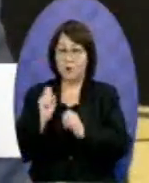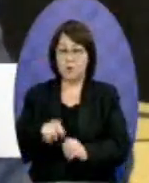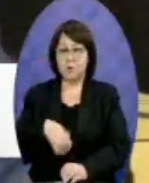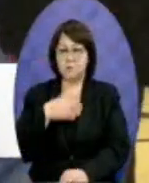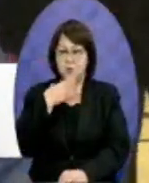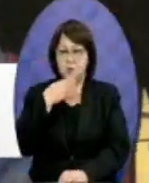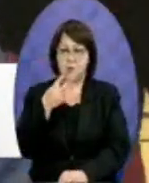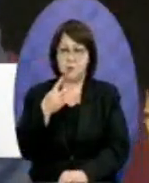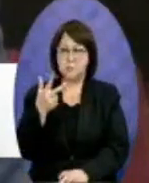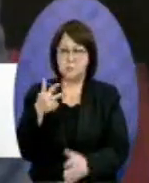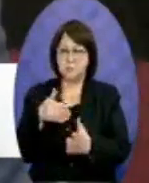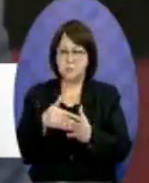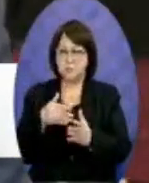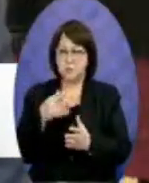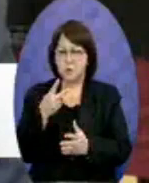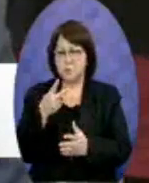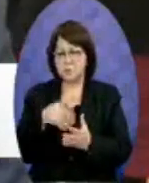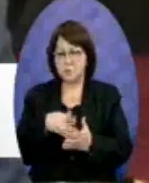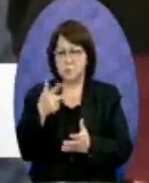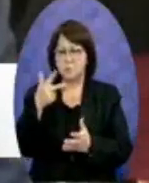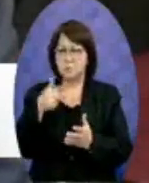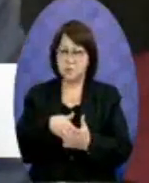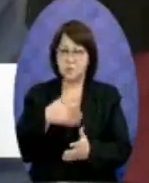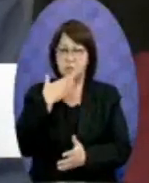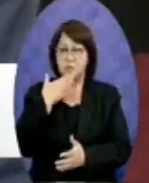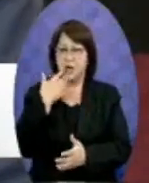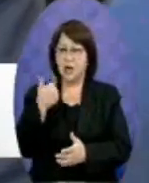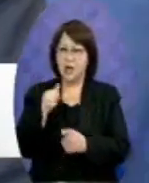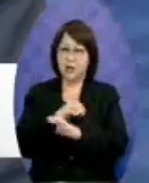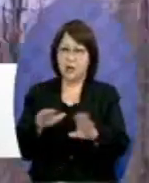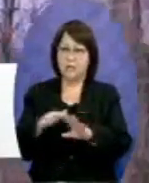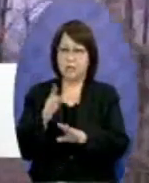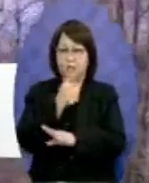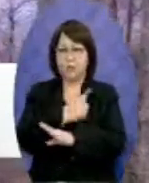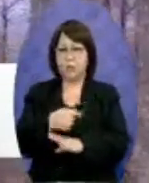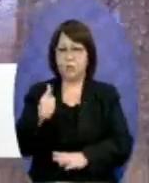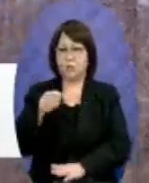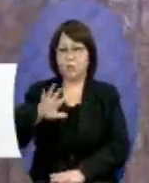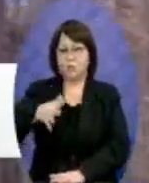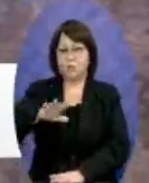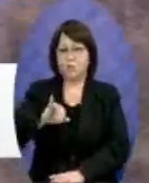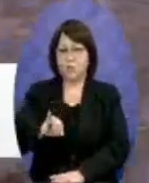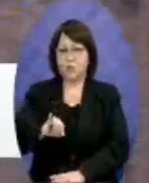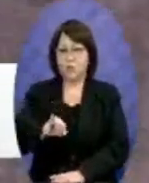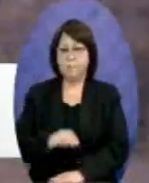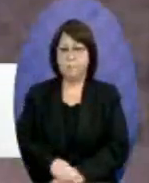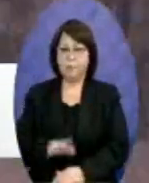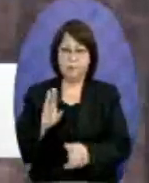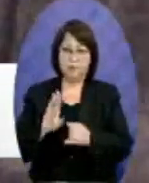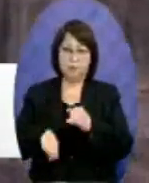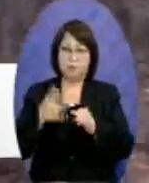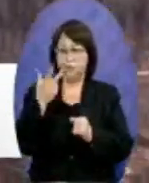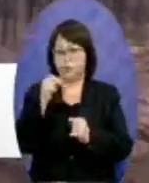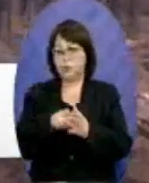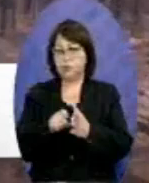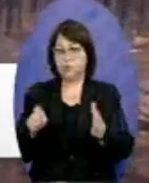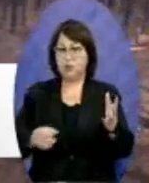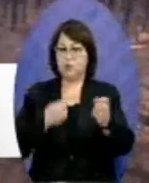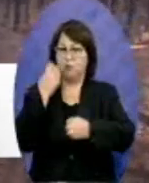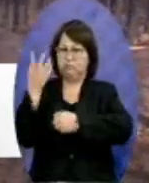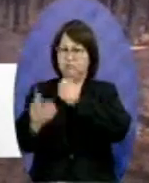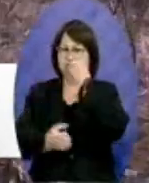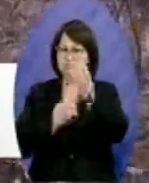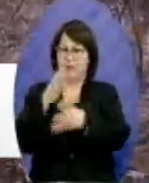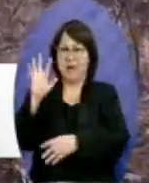яг өвдөн бол яг нь таарахгүй байна. Энэ нөгөө хэлэхэд өвдөн таарахгүй байна. Судлагаар сүүлийн 30 жилд төмөрт 11 сая